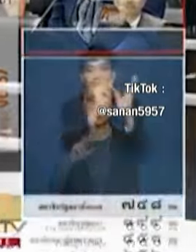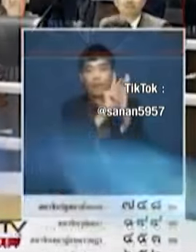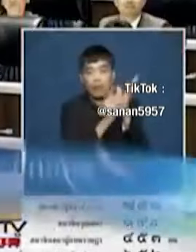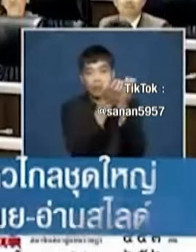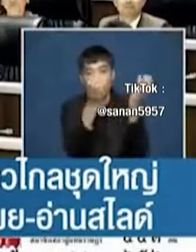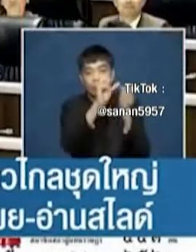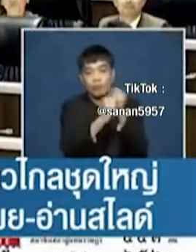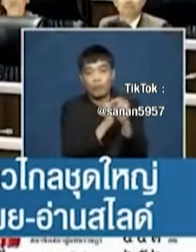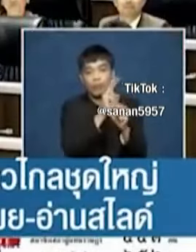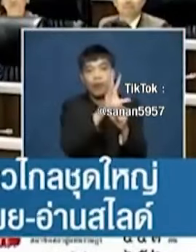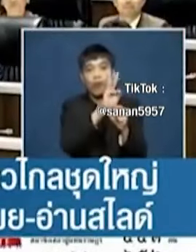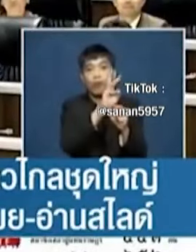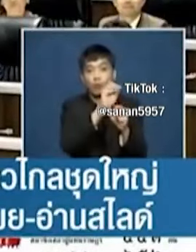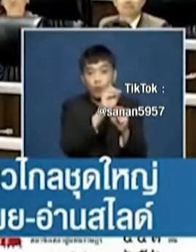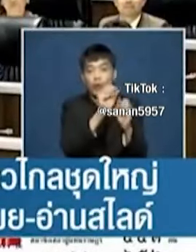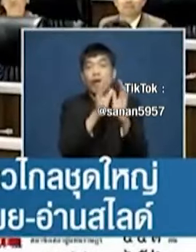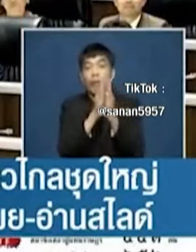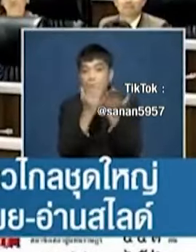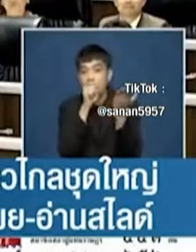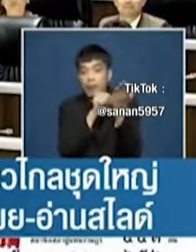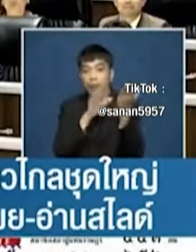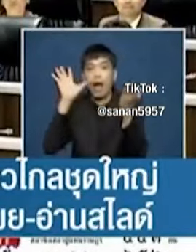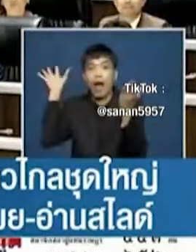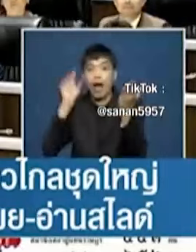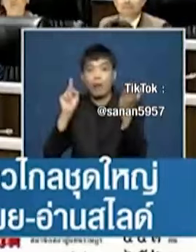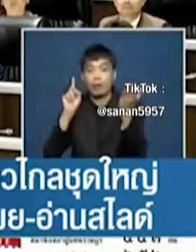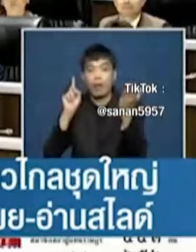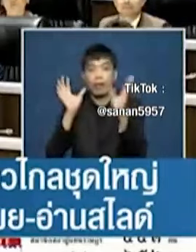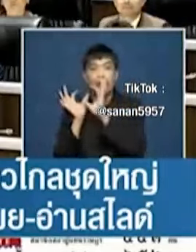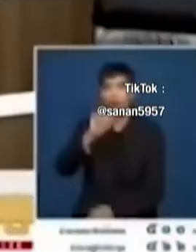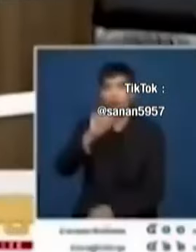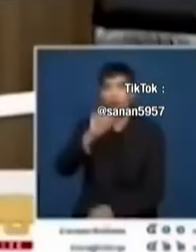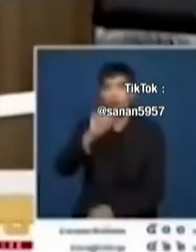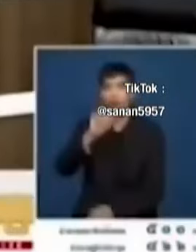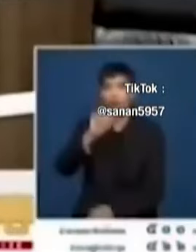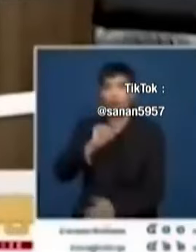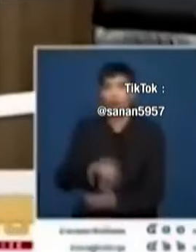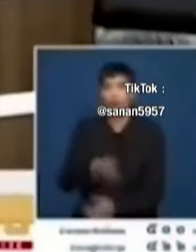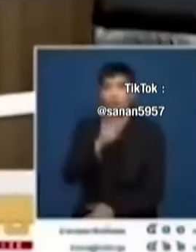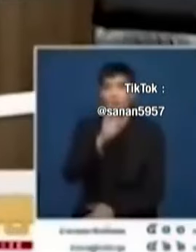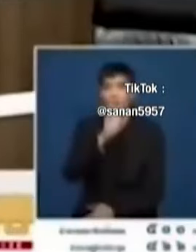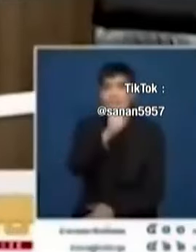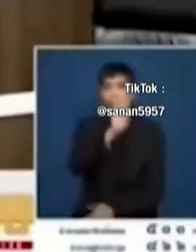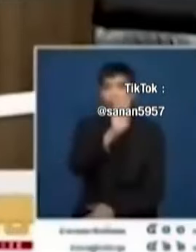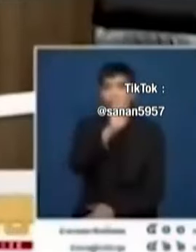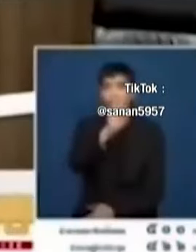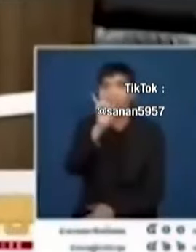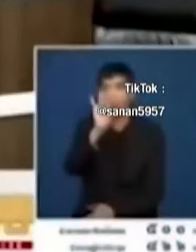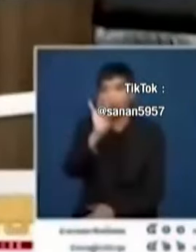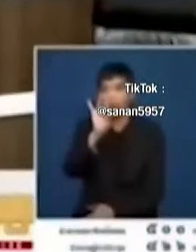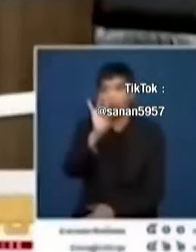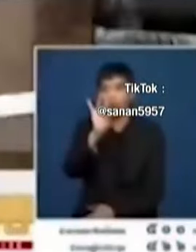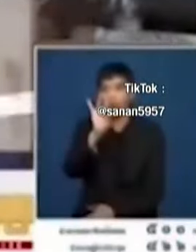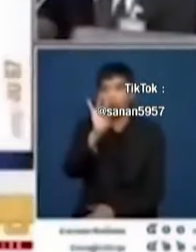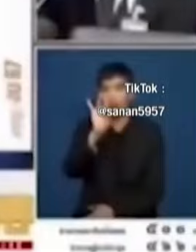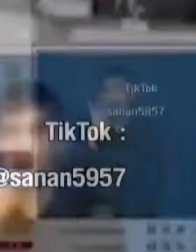ตรา152ผมอยากเห็นสสก้าวไกลพัฒนาตนเองขึ้นไปอีกเลิกใช้โพยเนี่ย ใช่ ไหมที